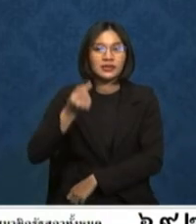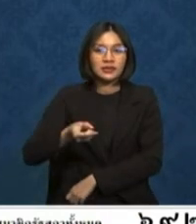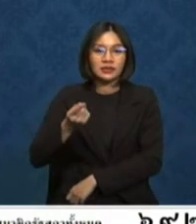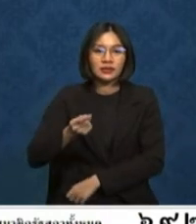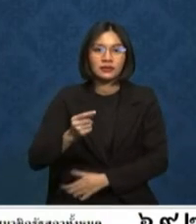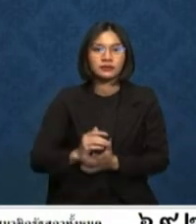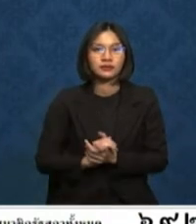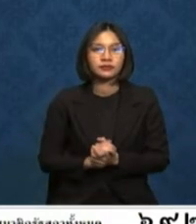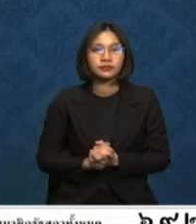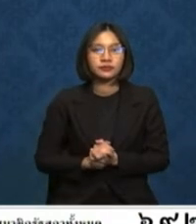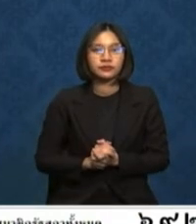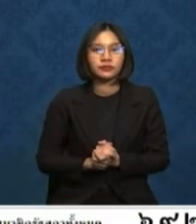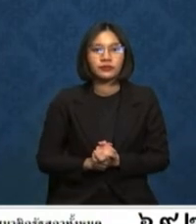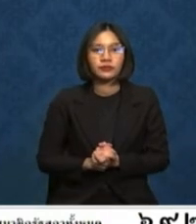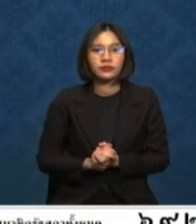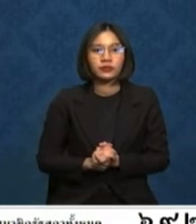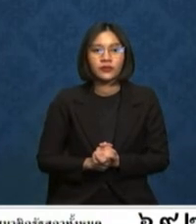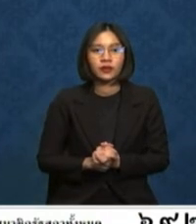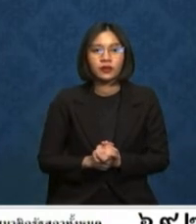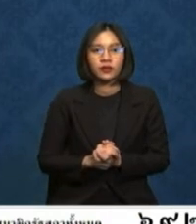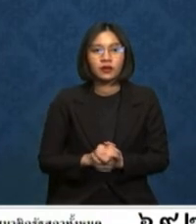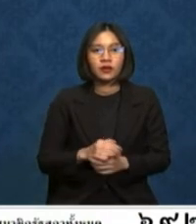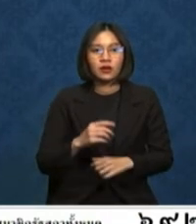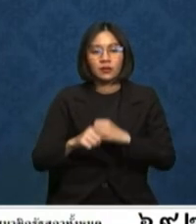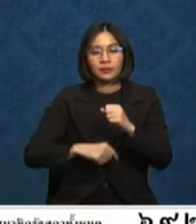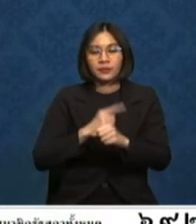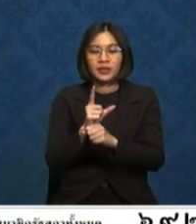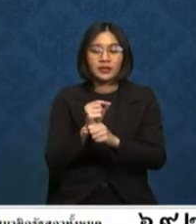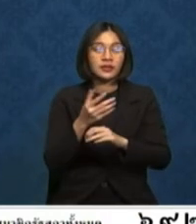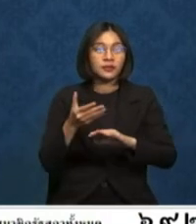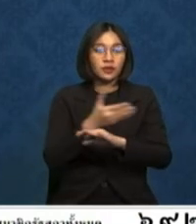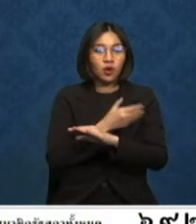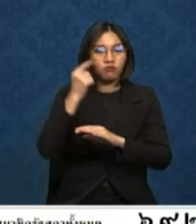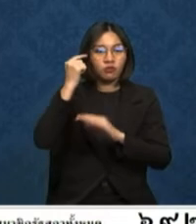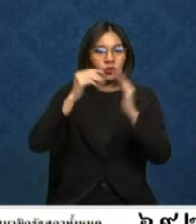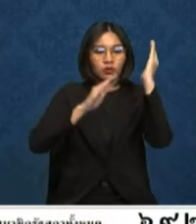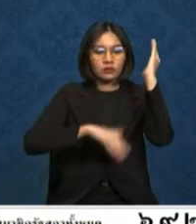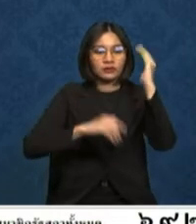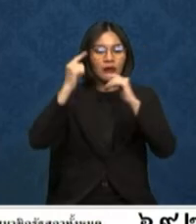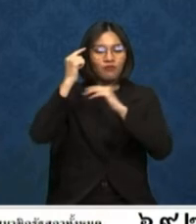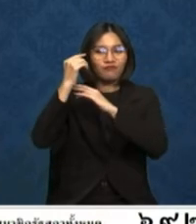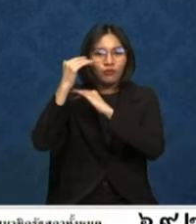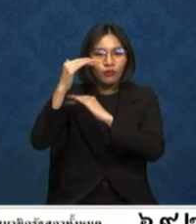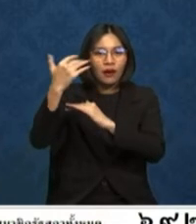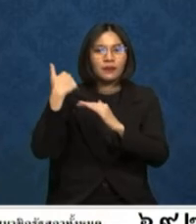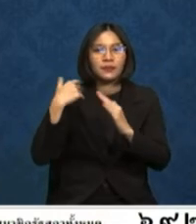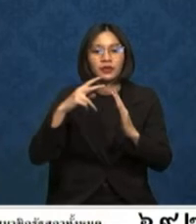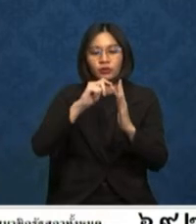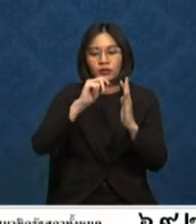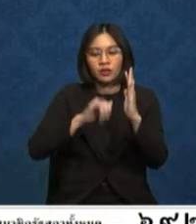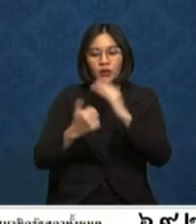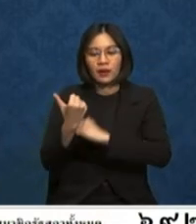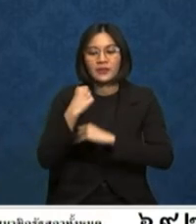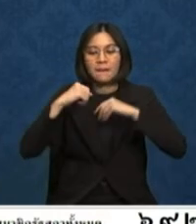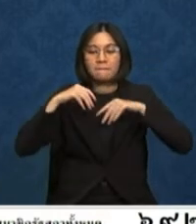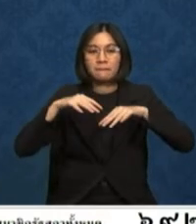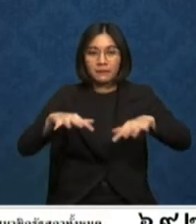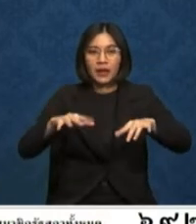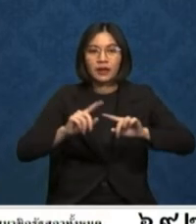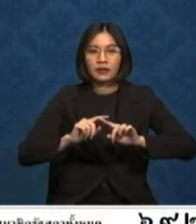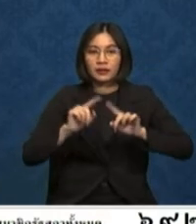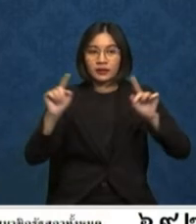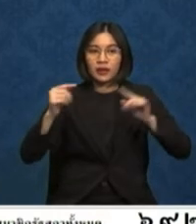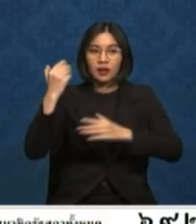ค่ะ 20ปีก่อนคนใต้เขามีความหวังมากนะคะกับนโยบายกระจายอำนาจแต่